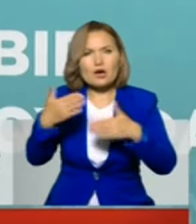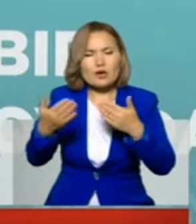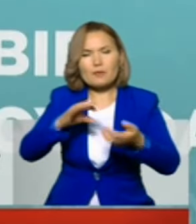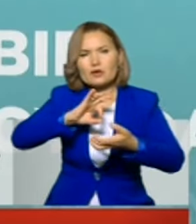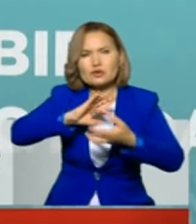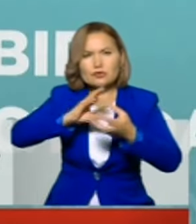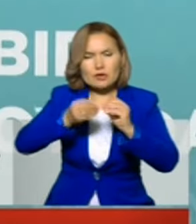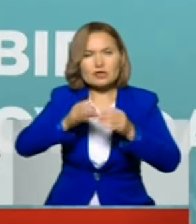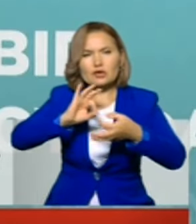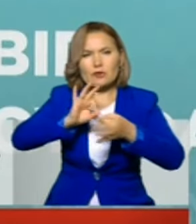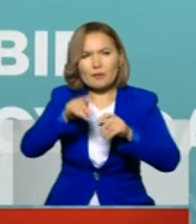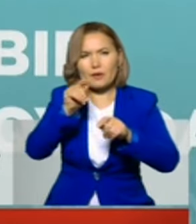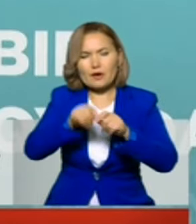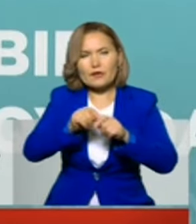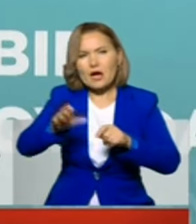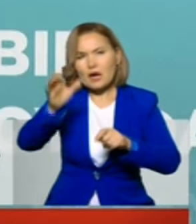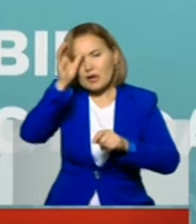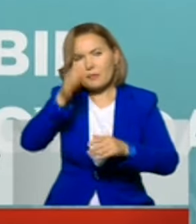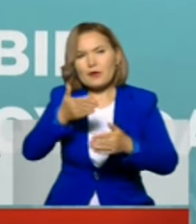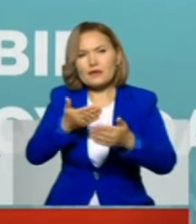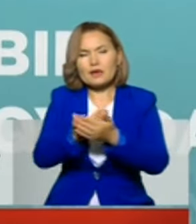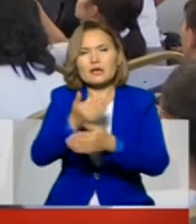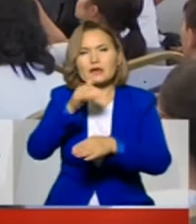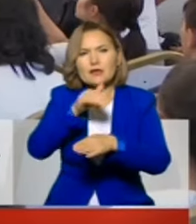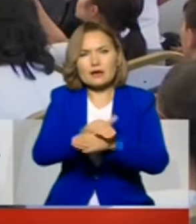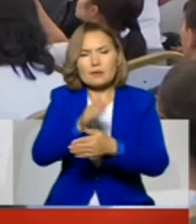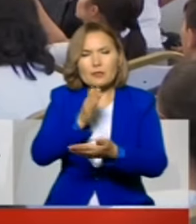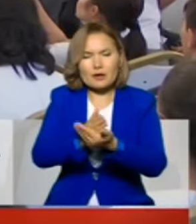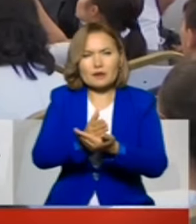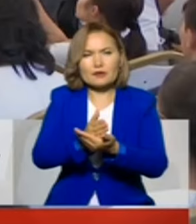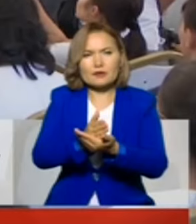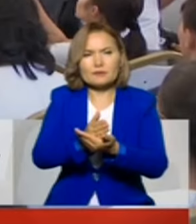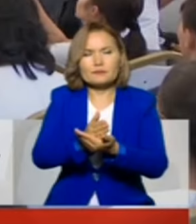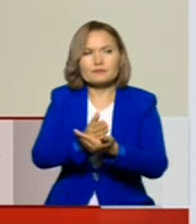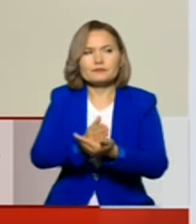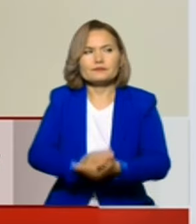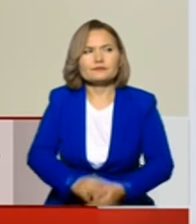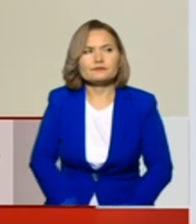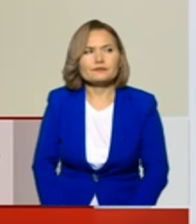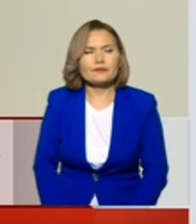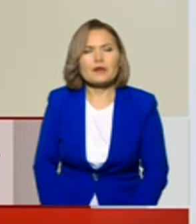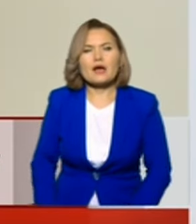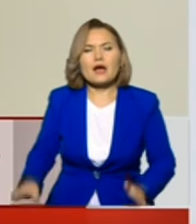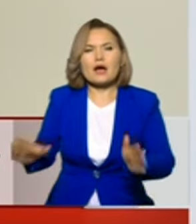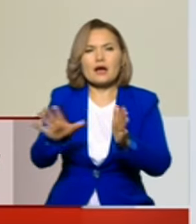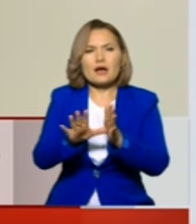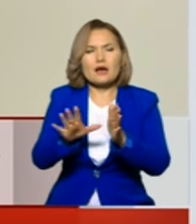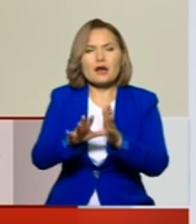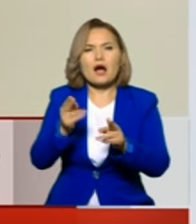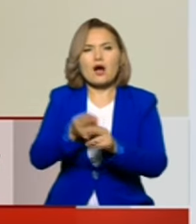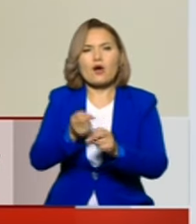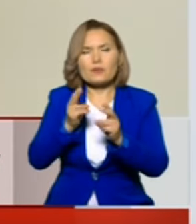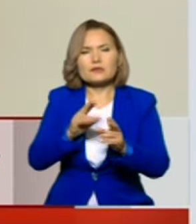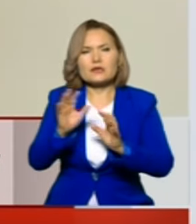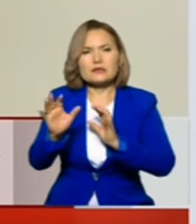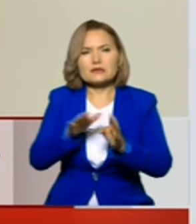сүзгіден өткенін, ғылыми негізі дәлелденгенін естен шығармауымыз керек. Энергетикалық қауіпсіздігімізді